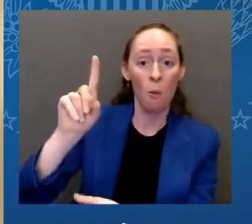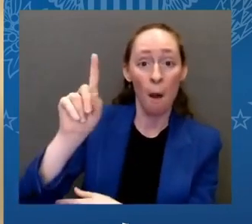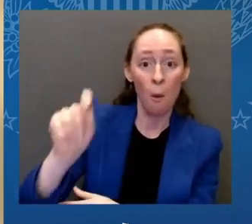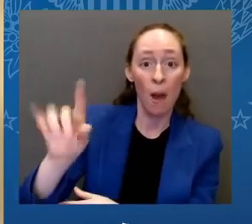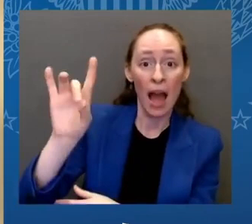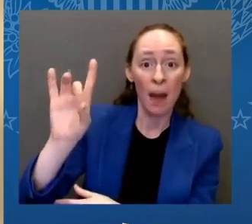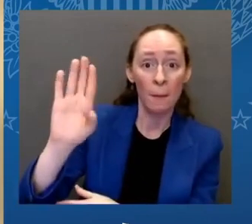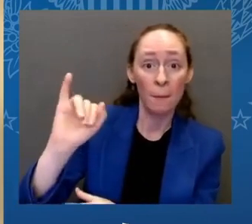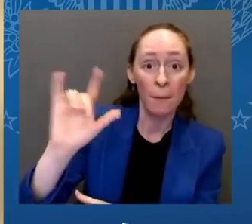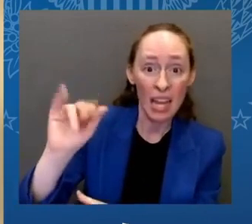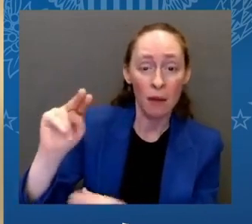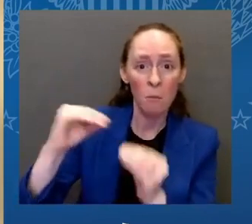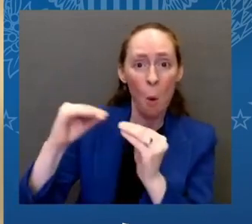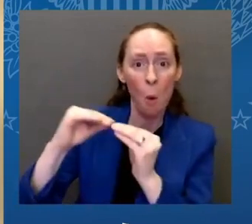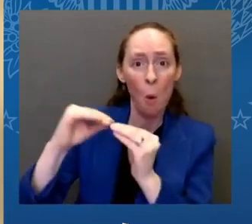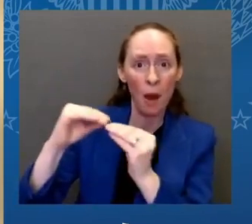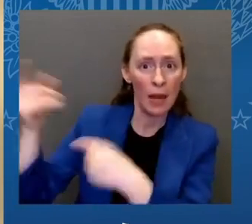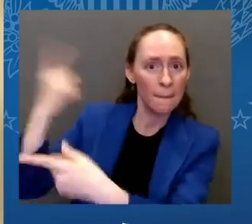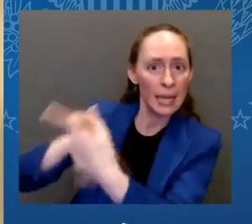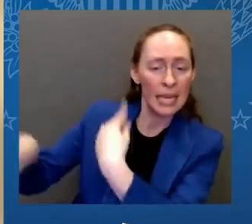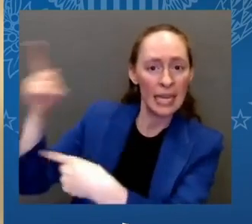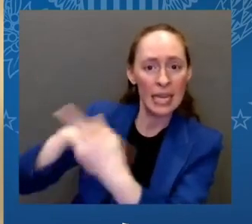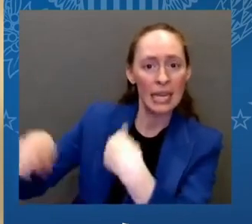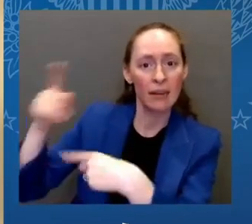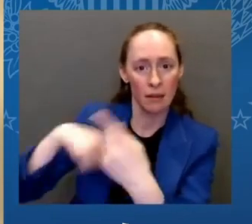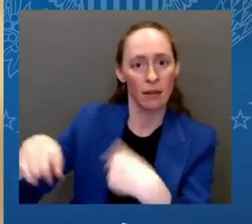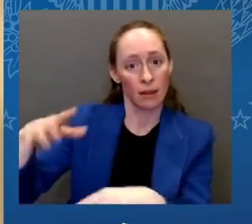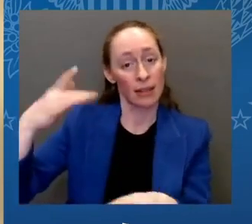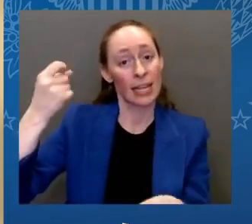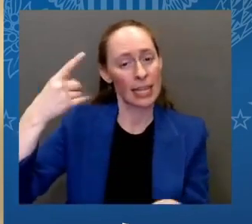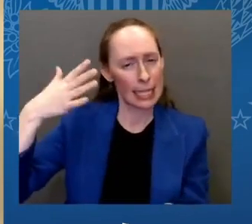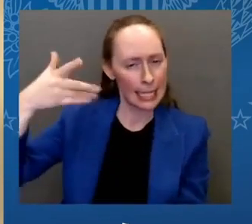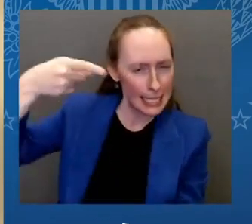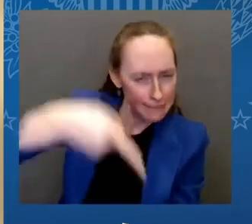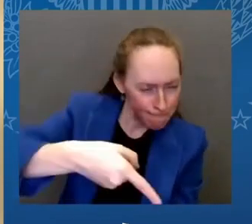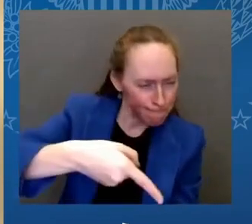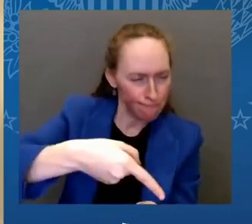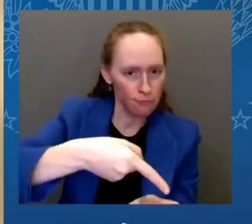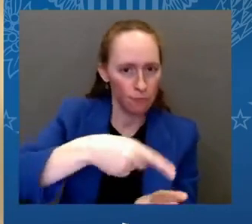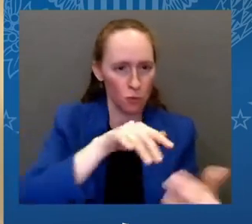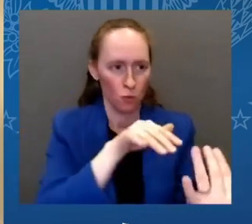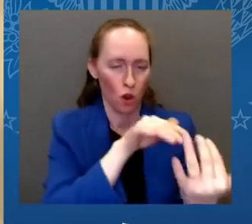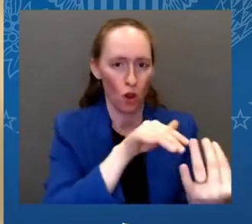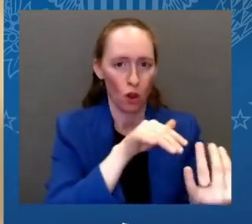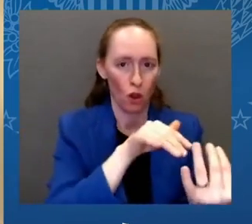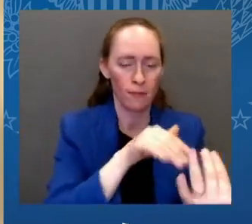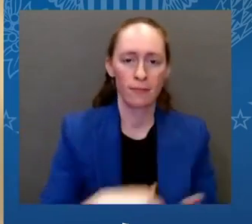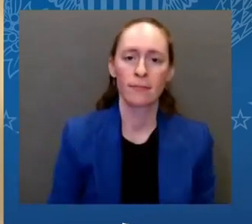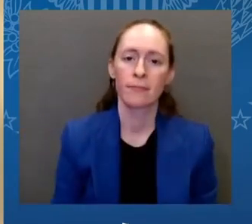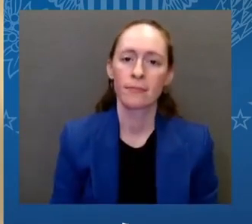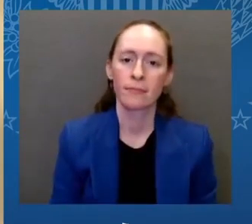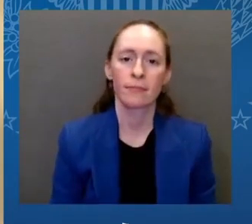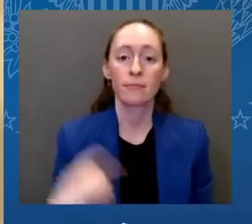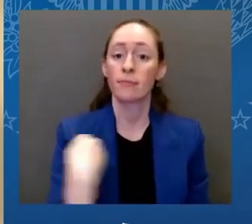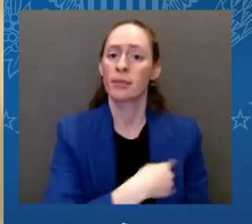в 1,5 мільйона доларів на озброєння для України. І зараз ми працюємо з нашими союзниками